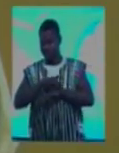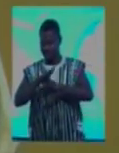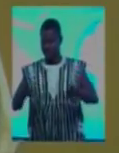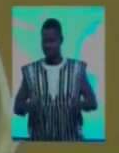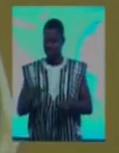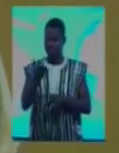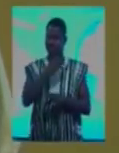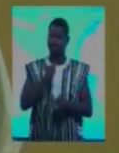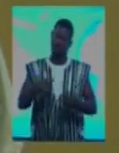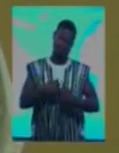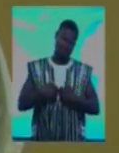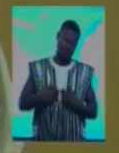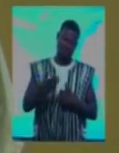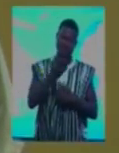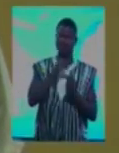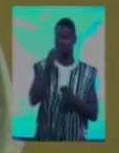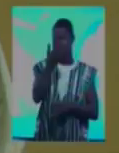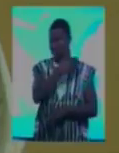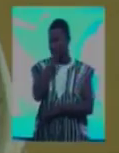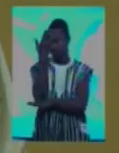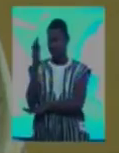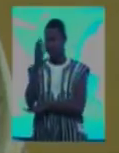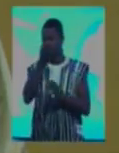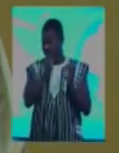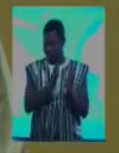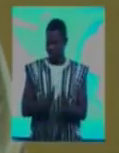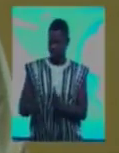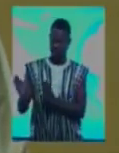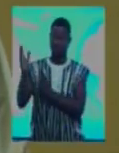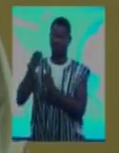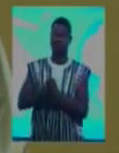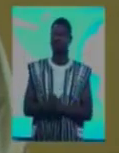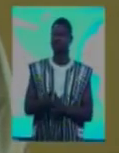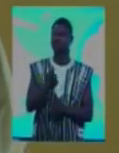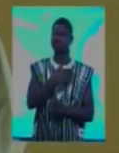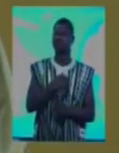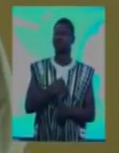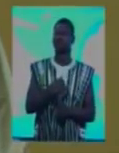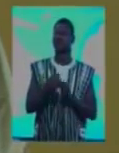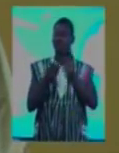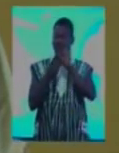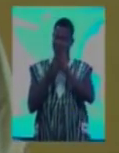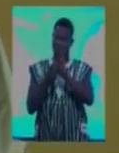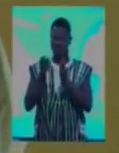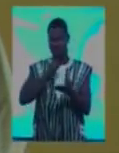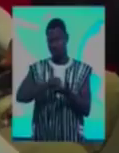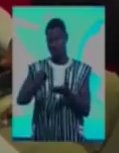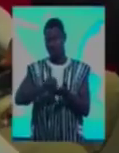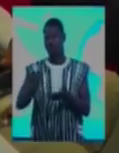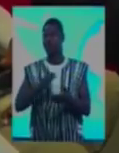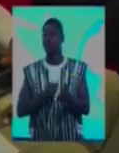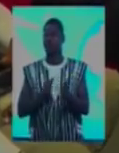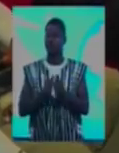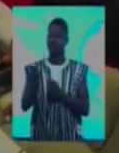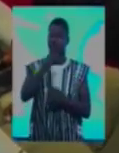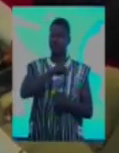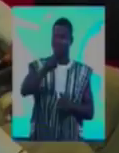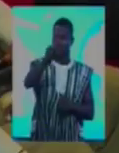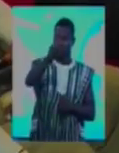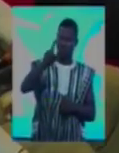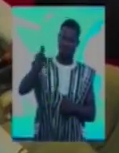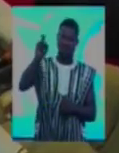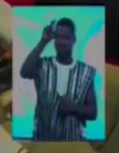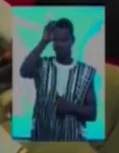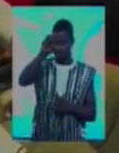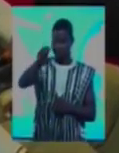faune, des forêts classées et des rangs de gibier. On y dénombre pratiquement plus de 128 espèces de